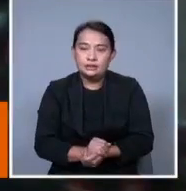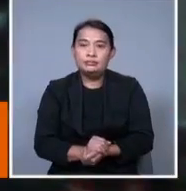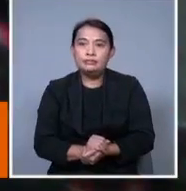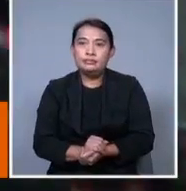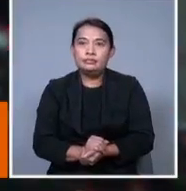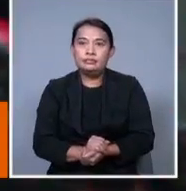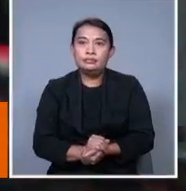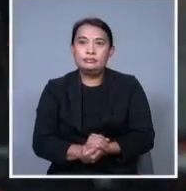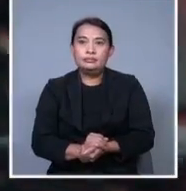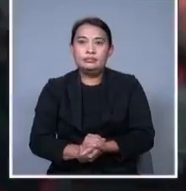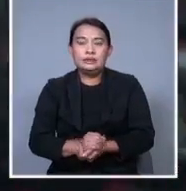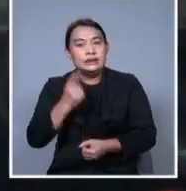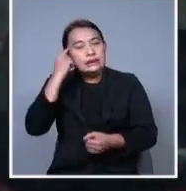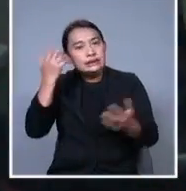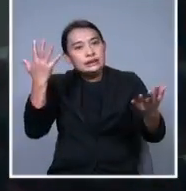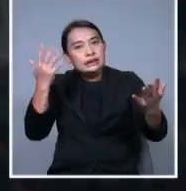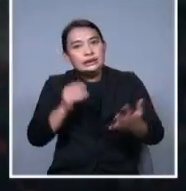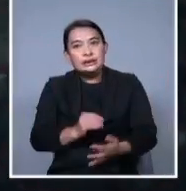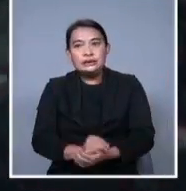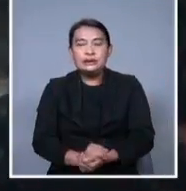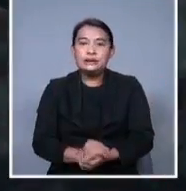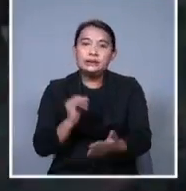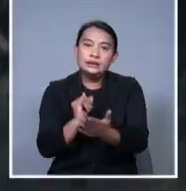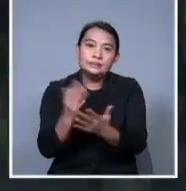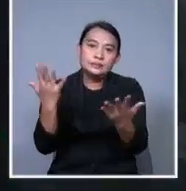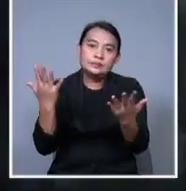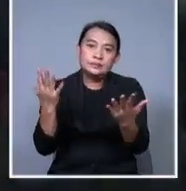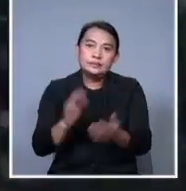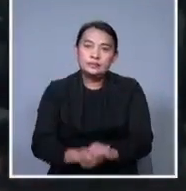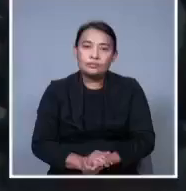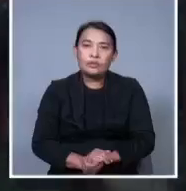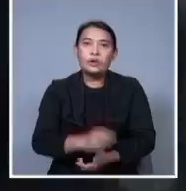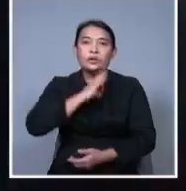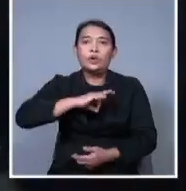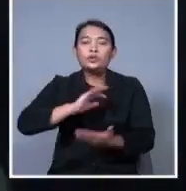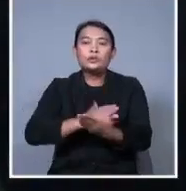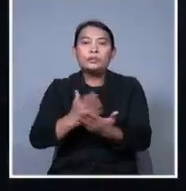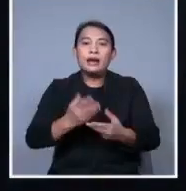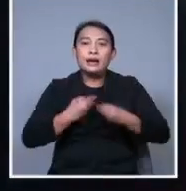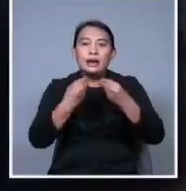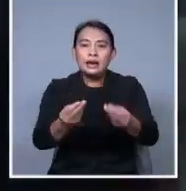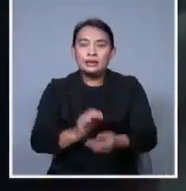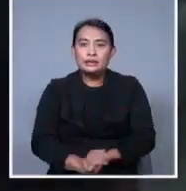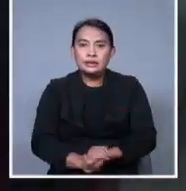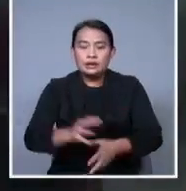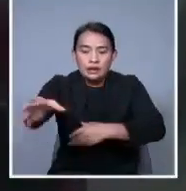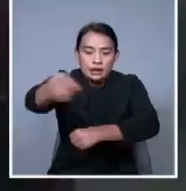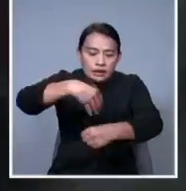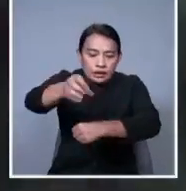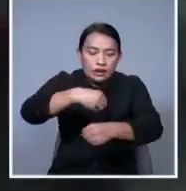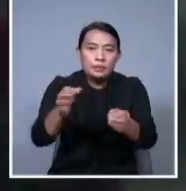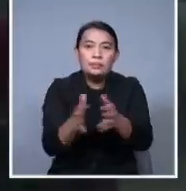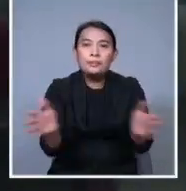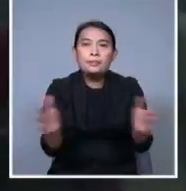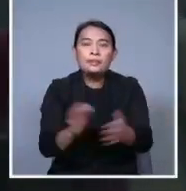โอ้โหคิดแบบนี้มันก็ไม่ค่อยถูกนะคะเพราะว่ามันต้องรู้จักแบ่งปันกันอ่ะค ุ ณเอาไปเยอะแค่ไหนอ่ะสุดท้าย